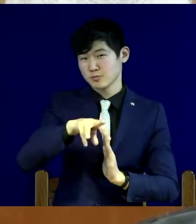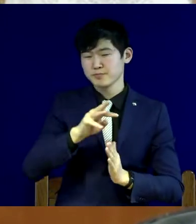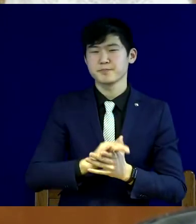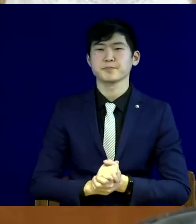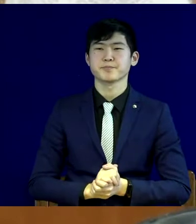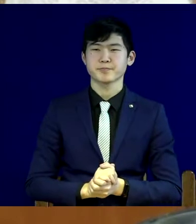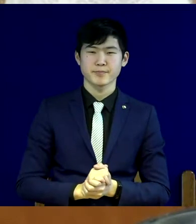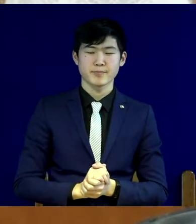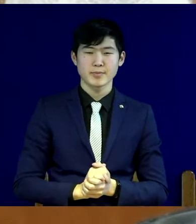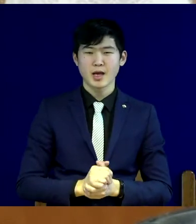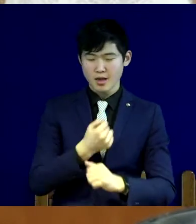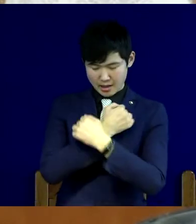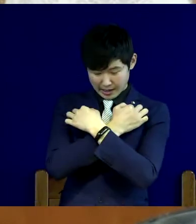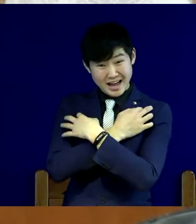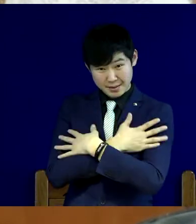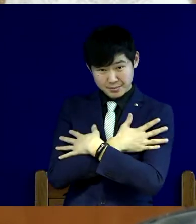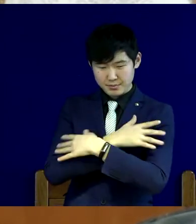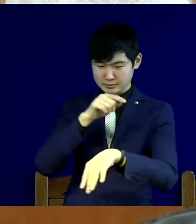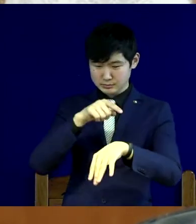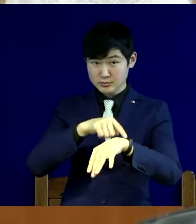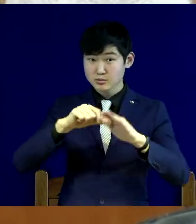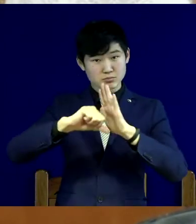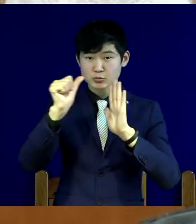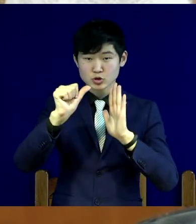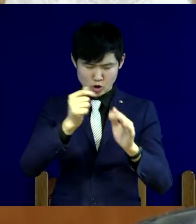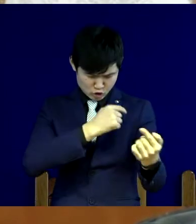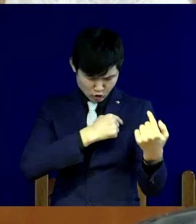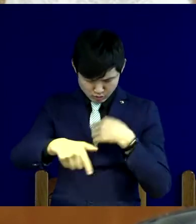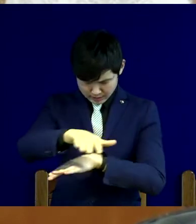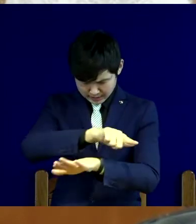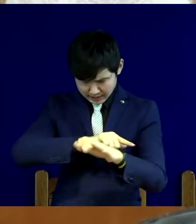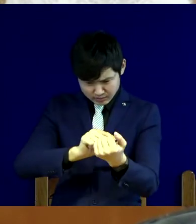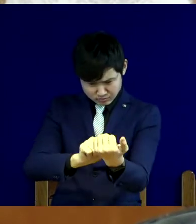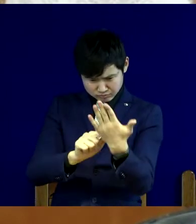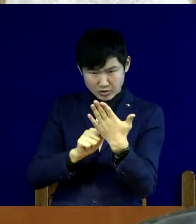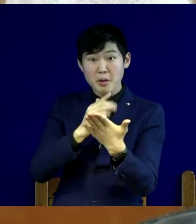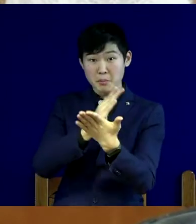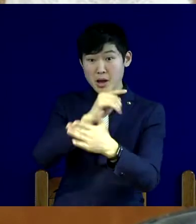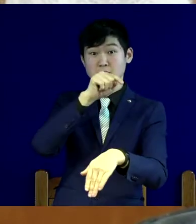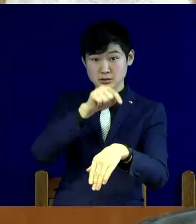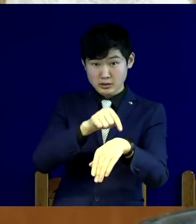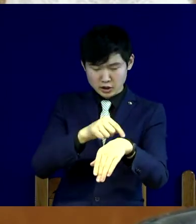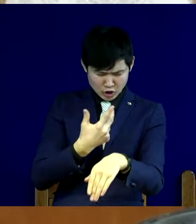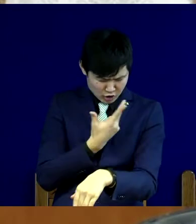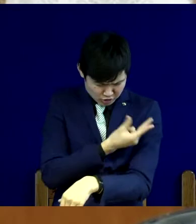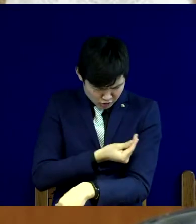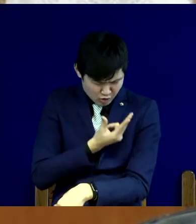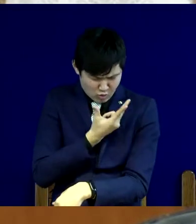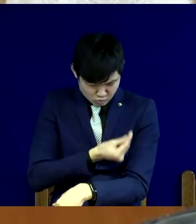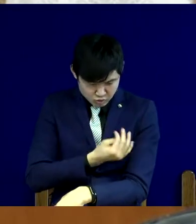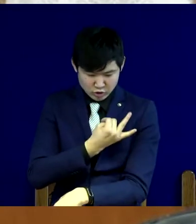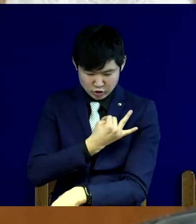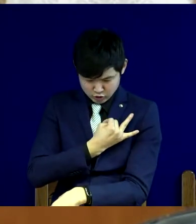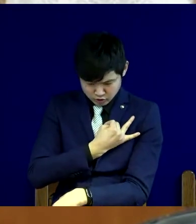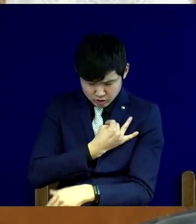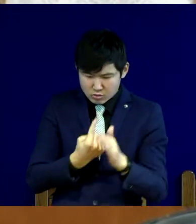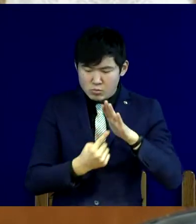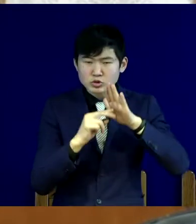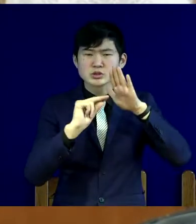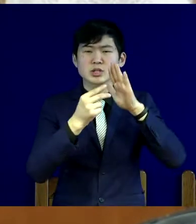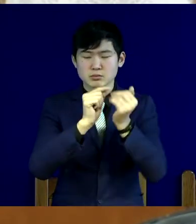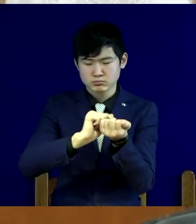그리스도인들은 편하게 할 때보다 어려울 때 그 신앙의 진정한 모습이 드러나게